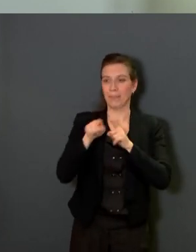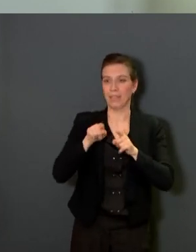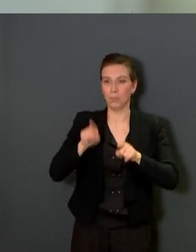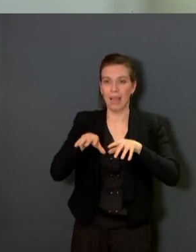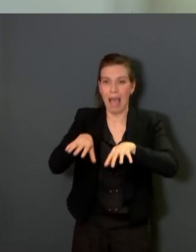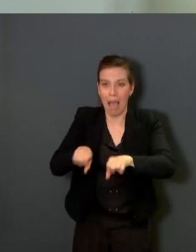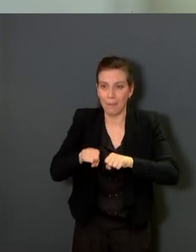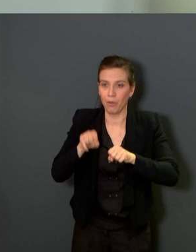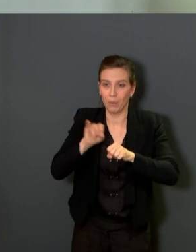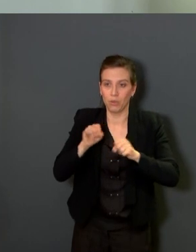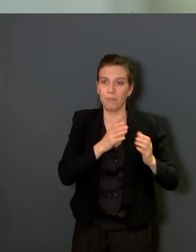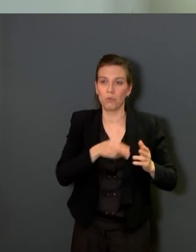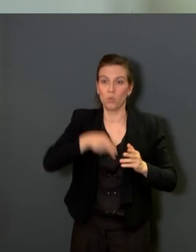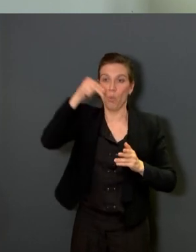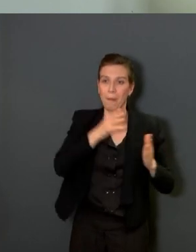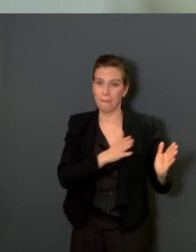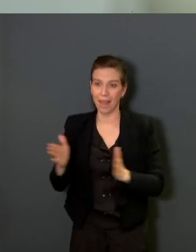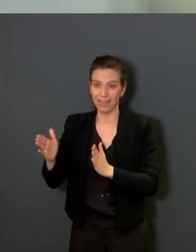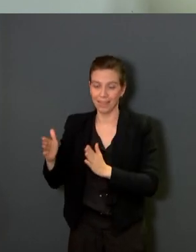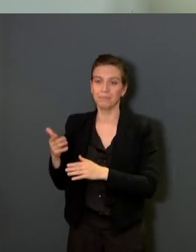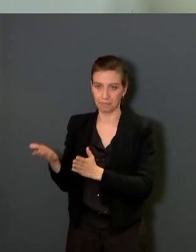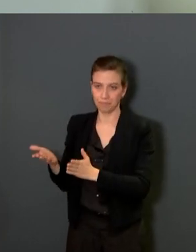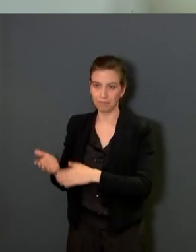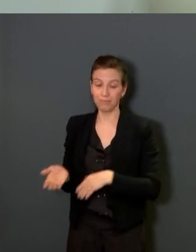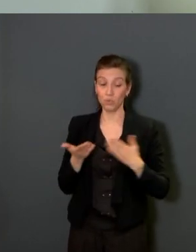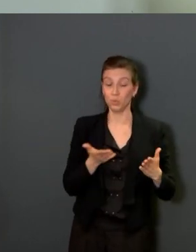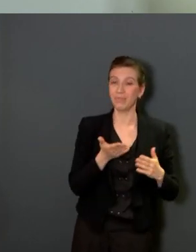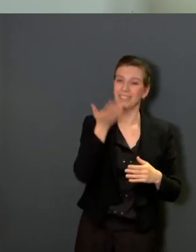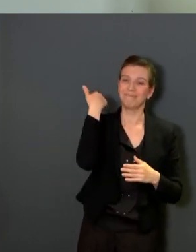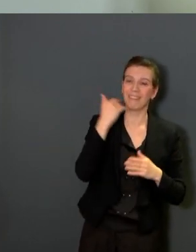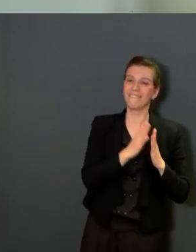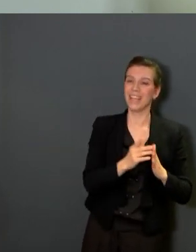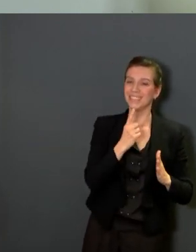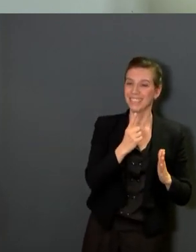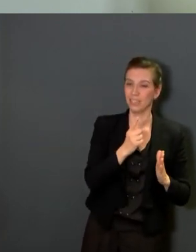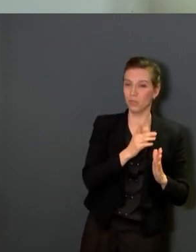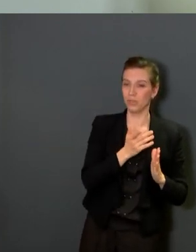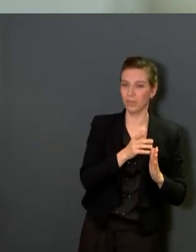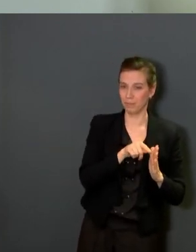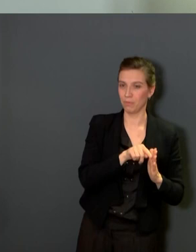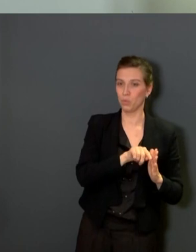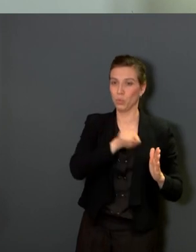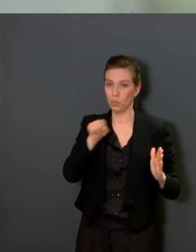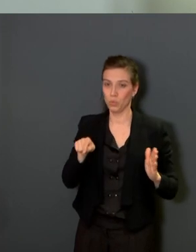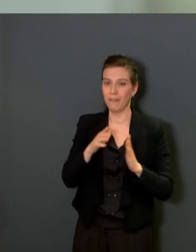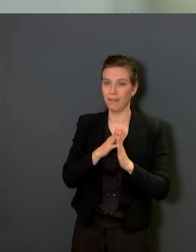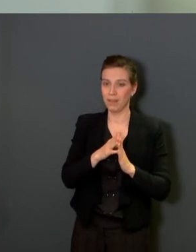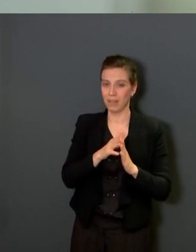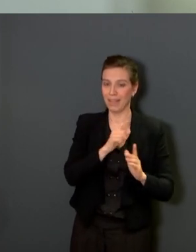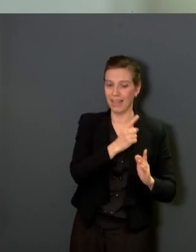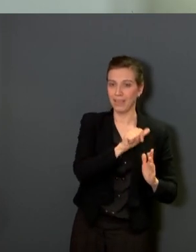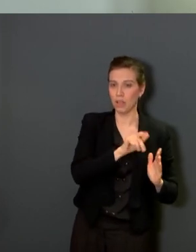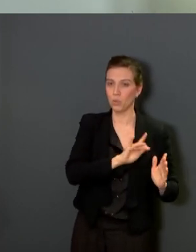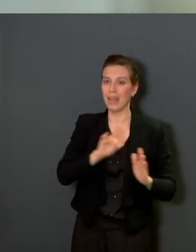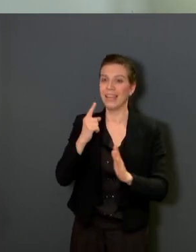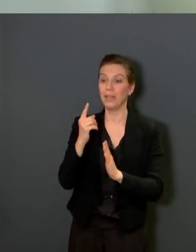gaan van de fase 1a naar de fase 1b in de ziekenhuizen. En die brief is vertrokken. Dus we vragen aan de ziekenhuizen